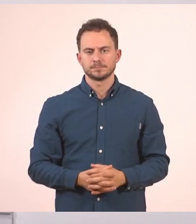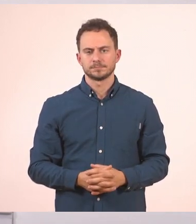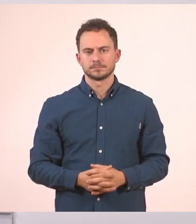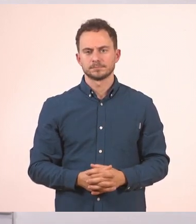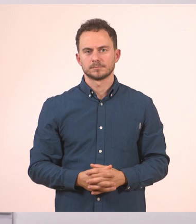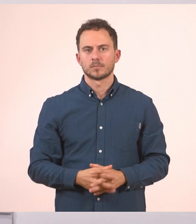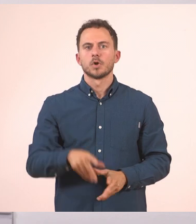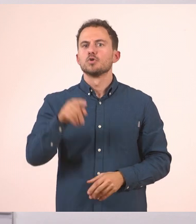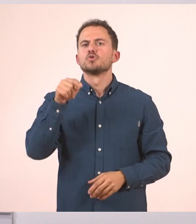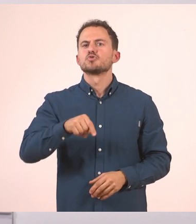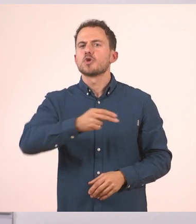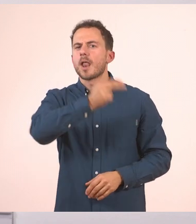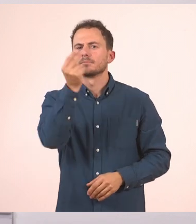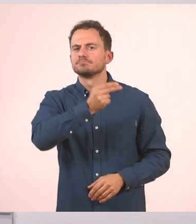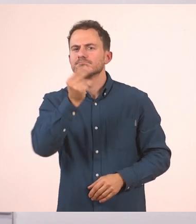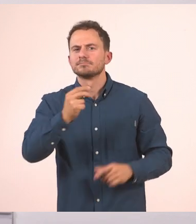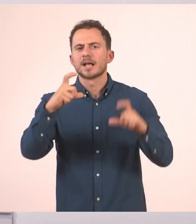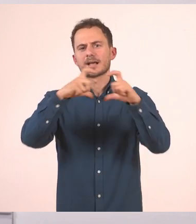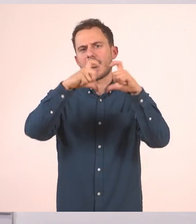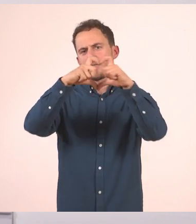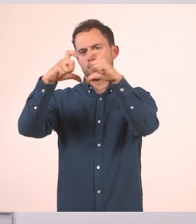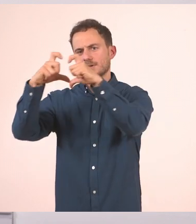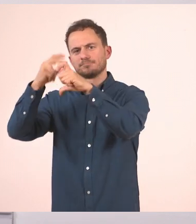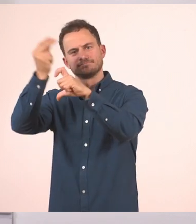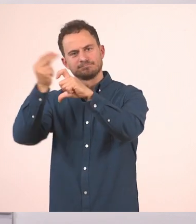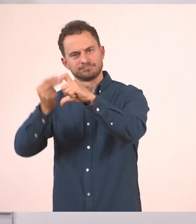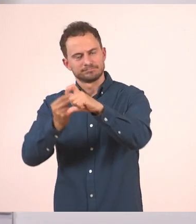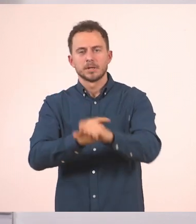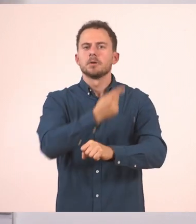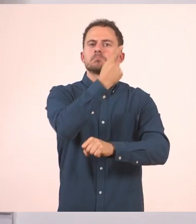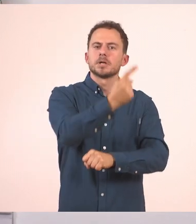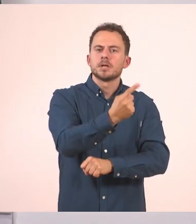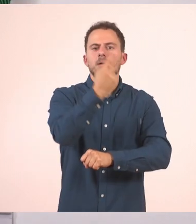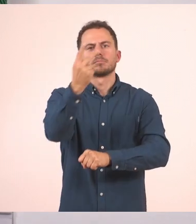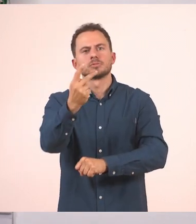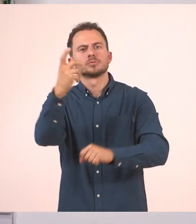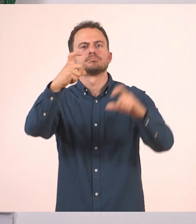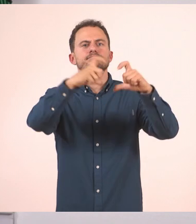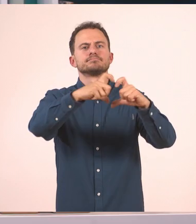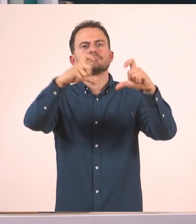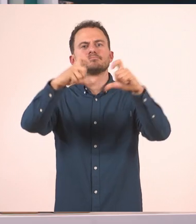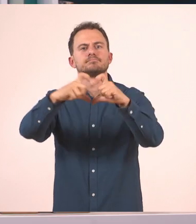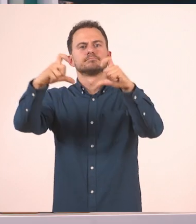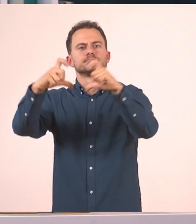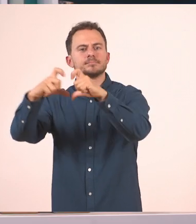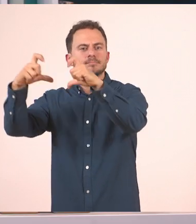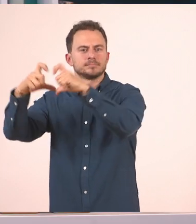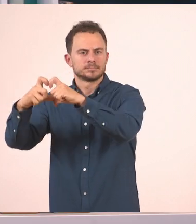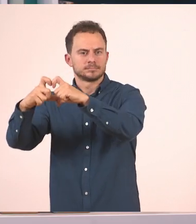τώρα μερικές καρδούλες. 1, 2, 3,